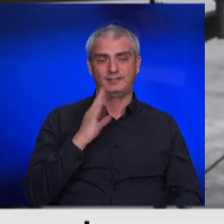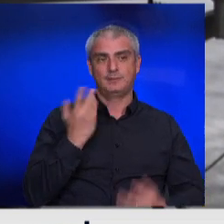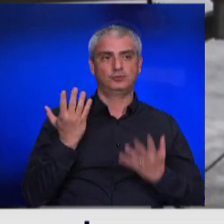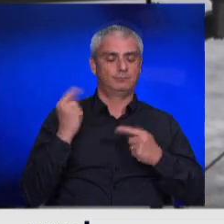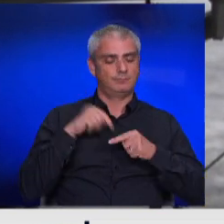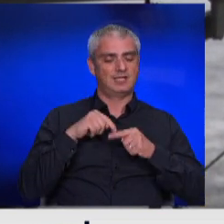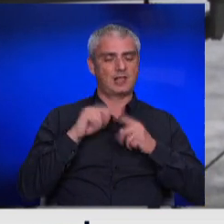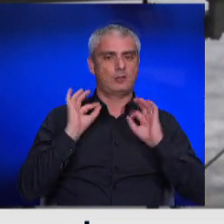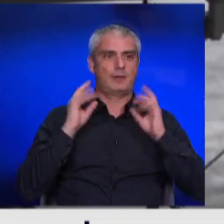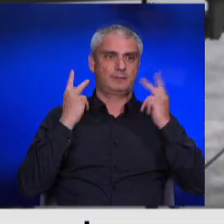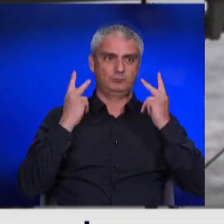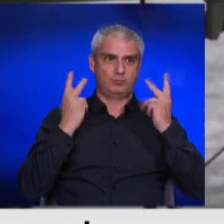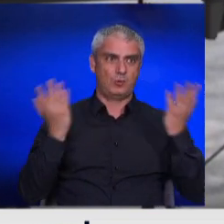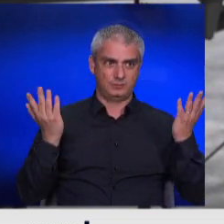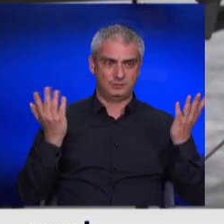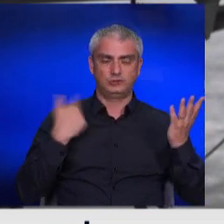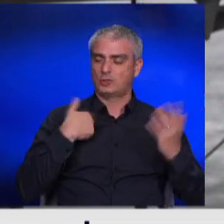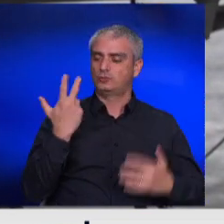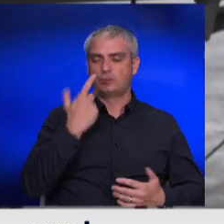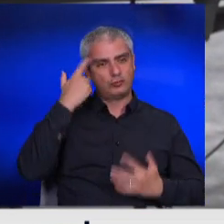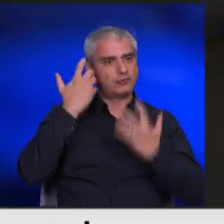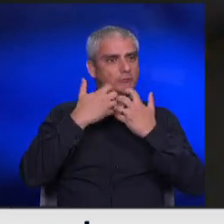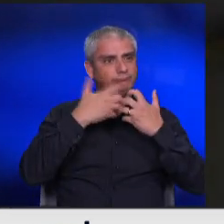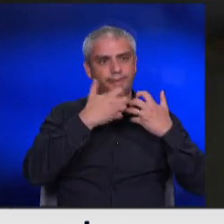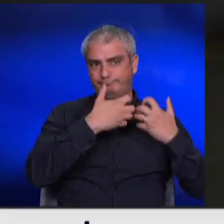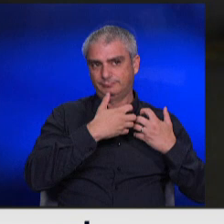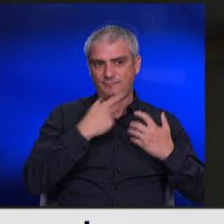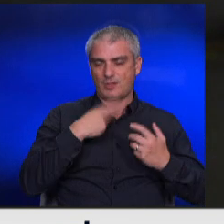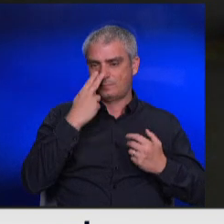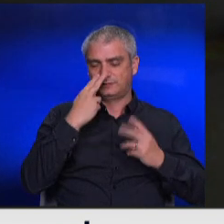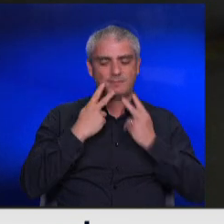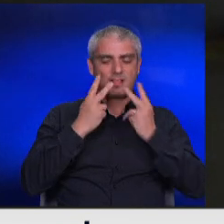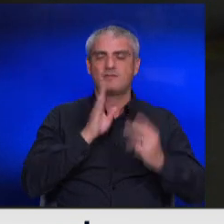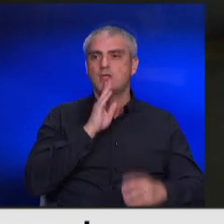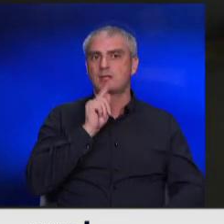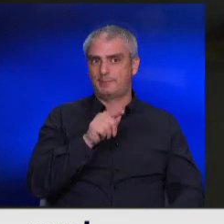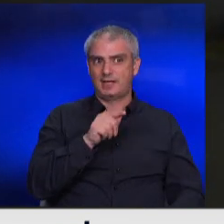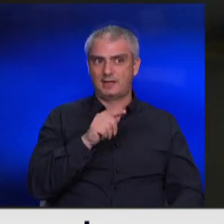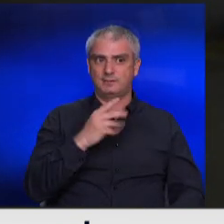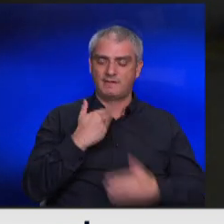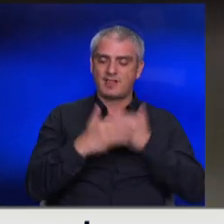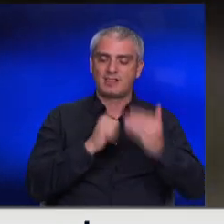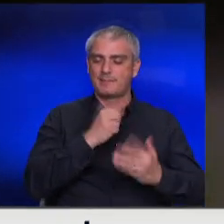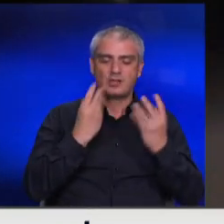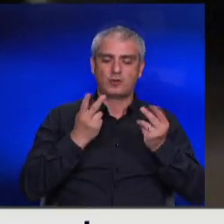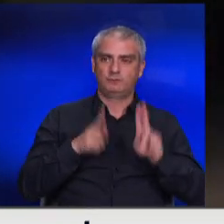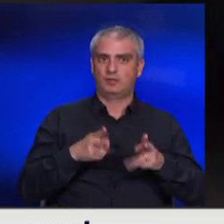באמת ליתרון המשמעותי, שאנחנו שלושה מוחות שחושבים ושמנסים לפתור את הבעיה ולהתקדם בצורה הכי טובה